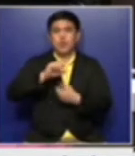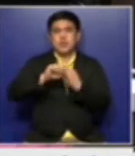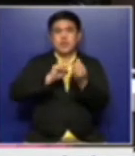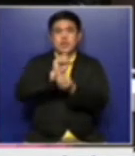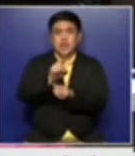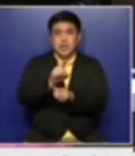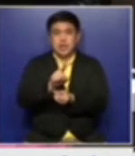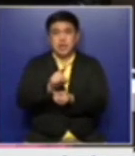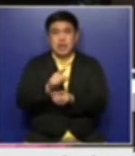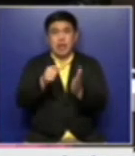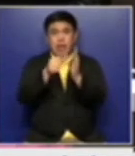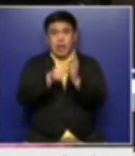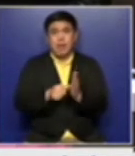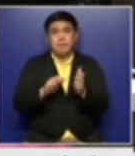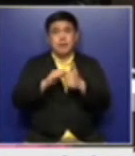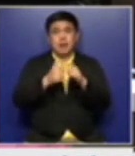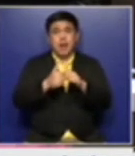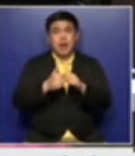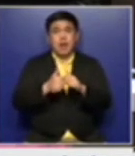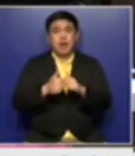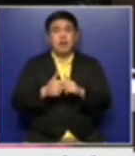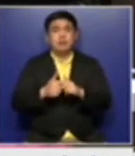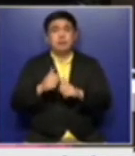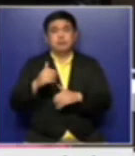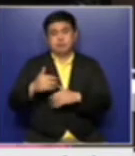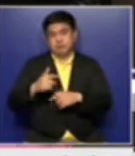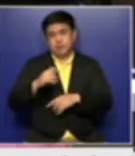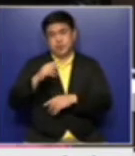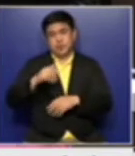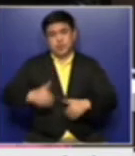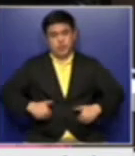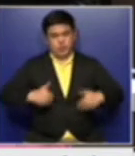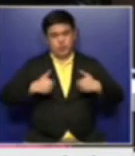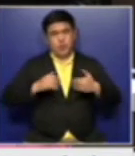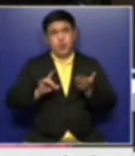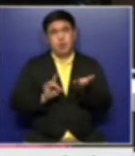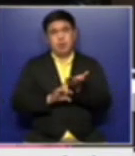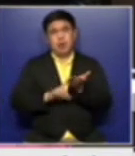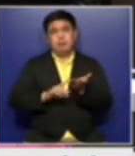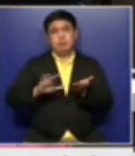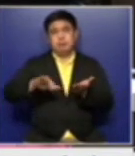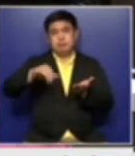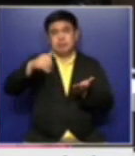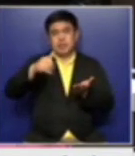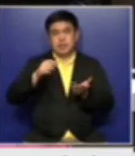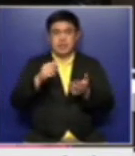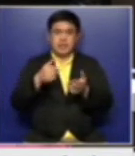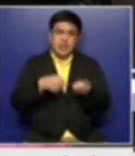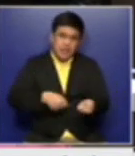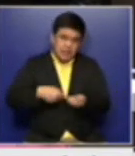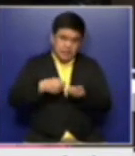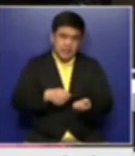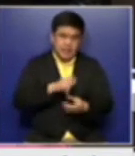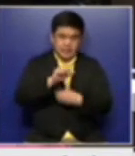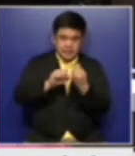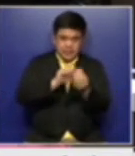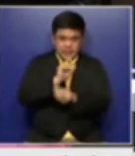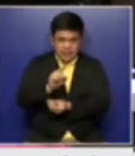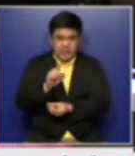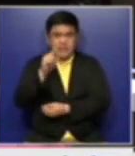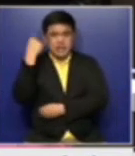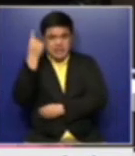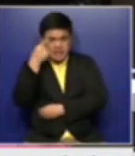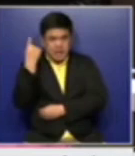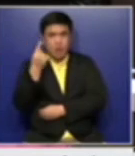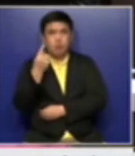จและการแก้ไขปัญหาเรื่องการพัฒนาคุณภาพชีวิตด้านการเกษตรเศรษฐกิจด้านการท่องเที่ยวซึ่งจะต้